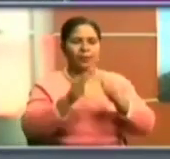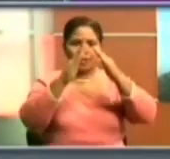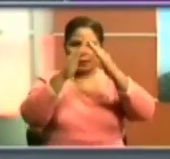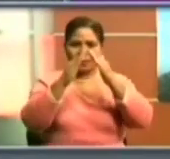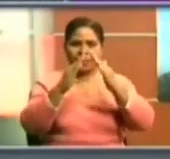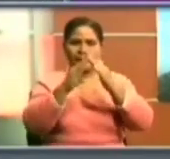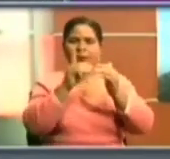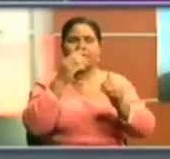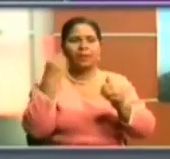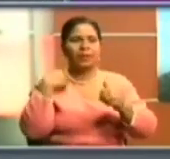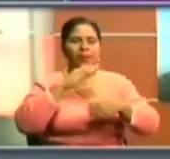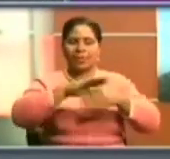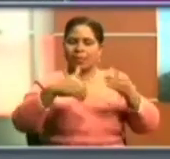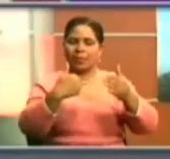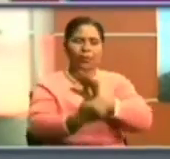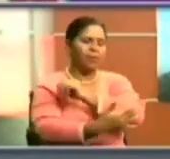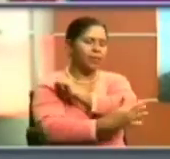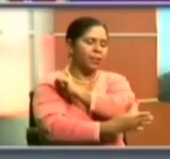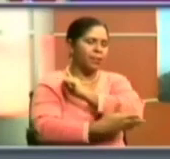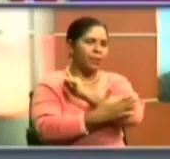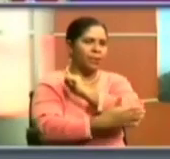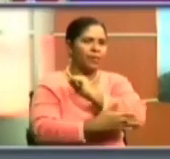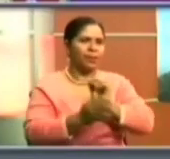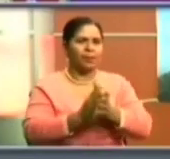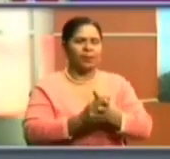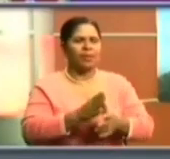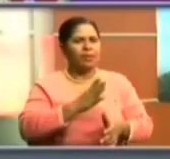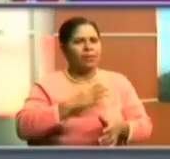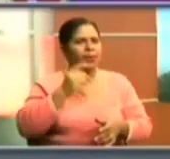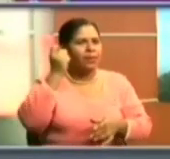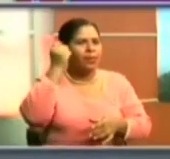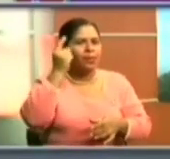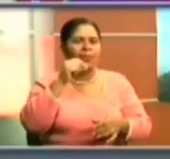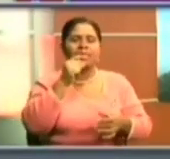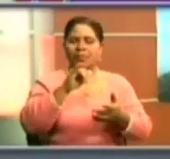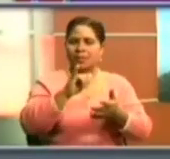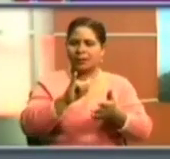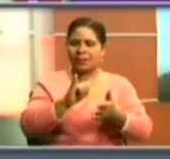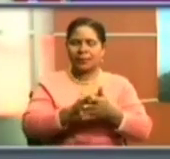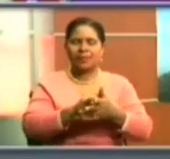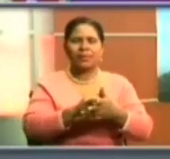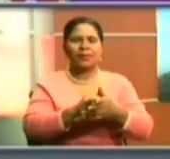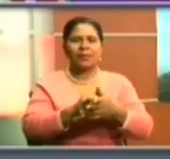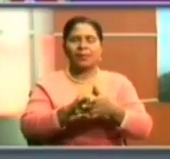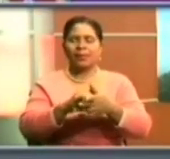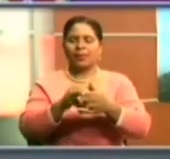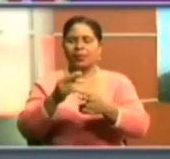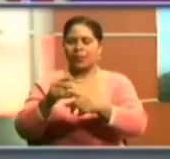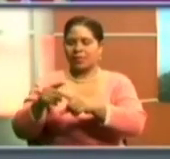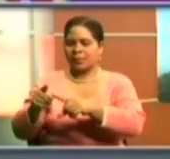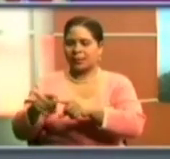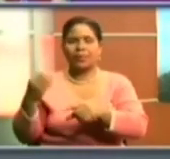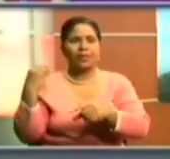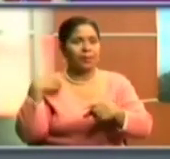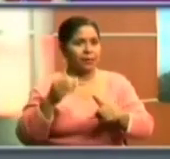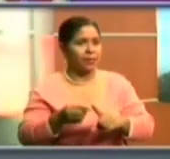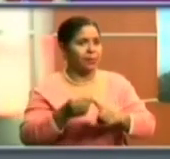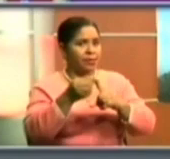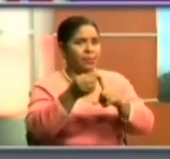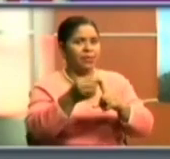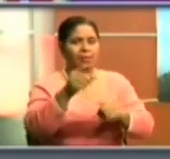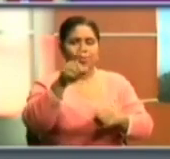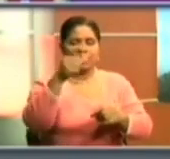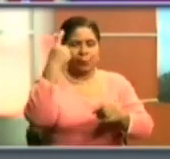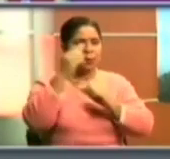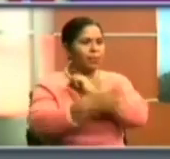qui gagne sous tout pays d'Haïti. Faut que nous bien comprendre que recensement sont opérations essentielles pour